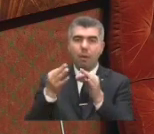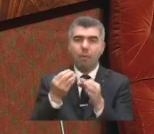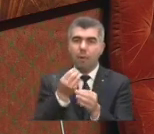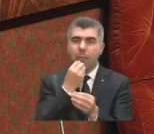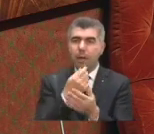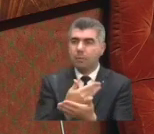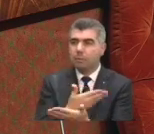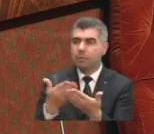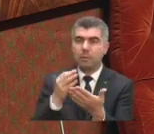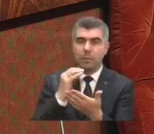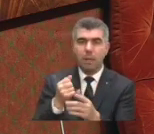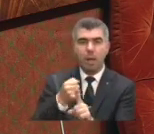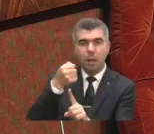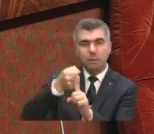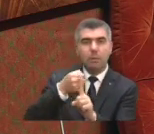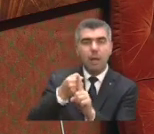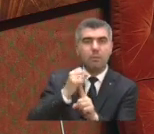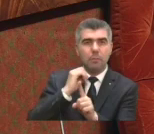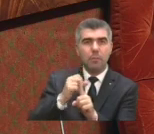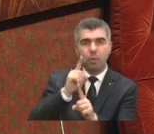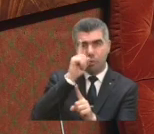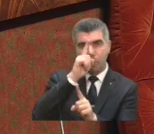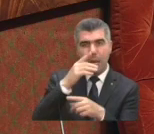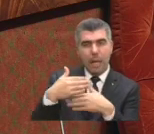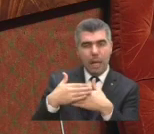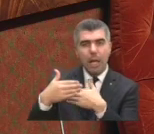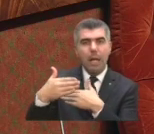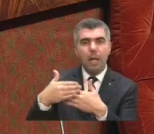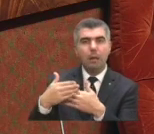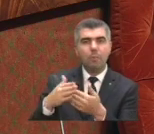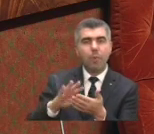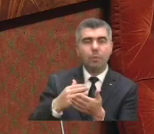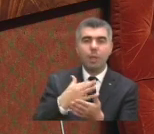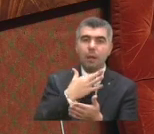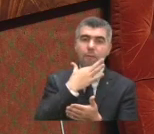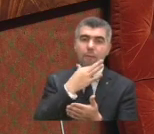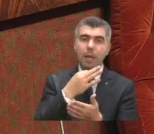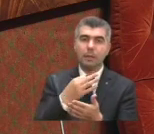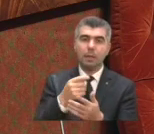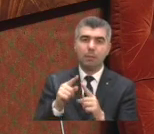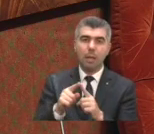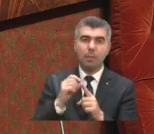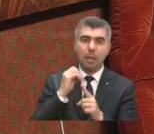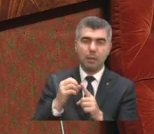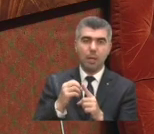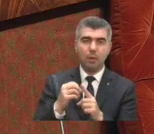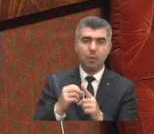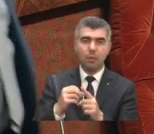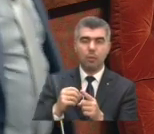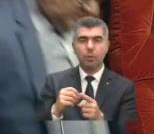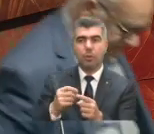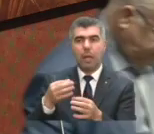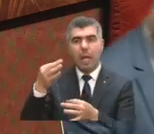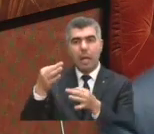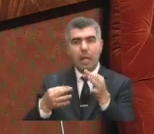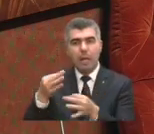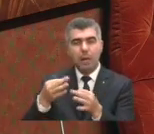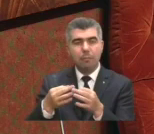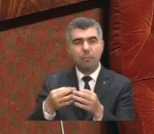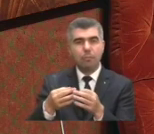خدامين باش نعملوه إن شاء الله مع المهنيين، تسهيل استيراد الحليب المجفف والزبدة